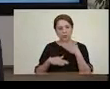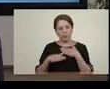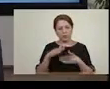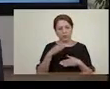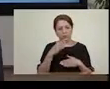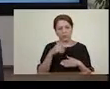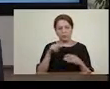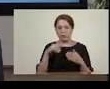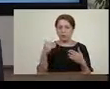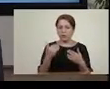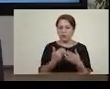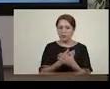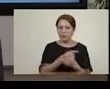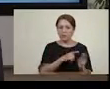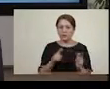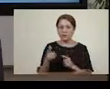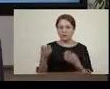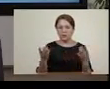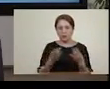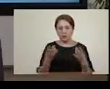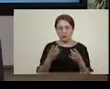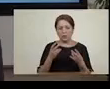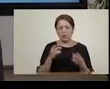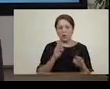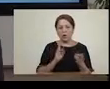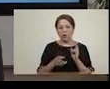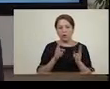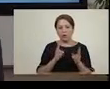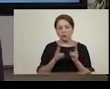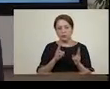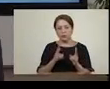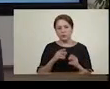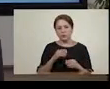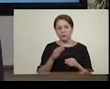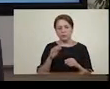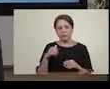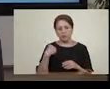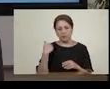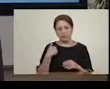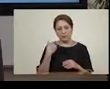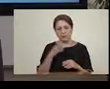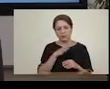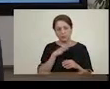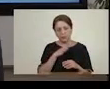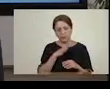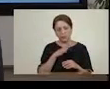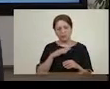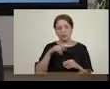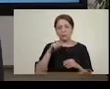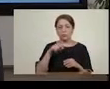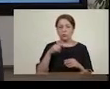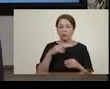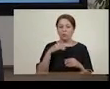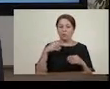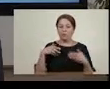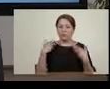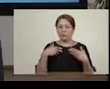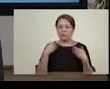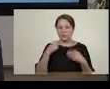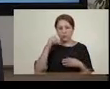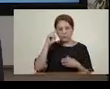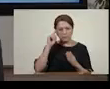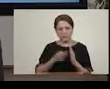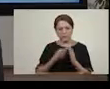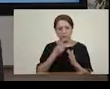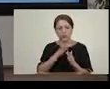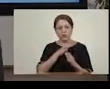kerakligini aytganlarda, o'sha oshpazni rag'batlantirgandan keyin buni qanchalik foydali ahamiyatga egaligini bilishgan. Bu